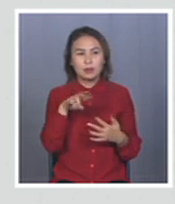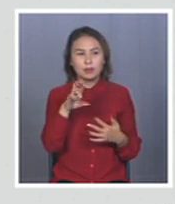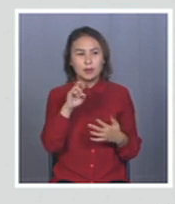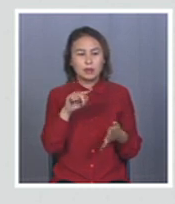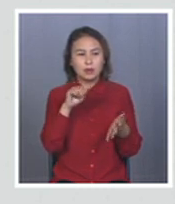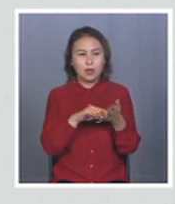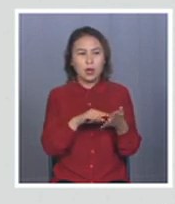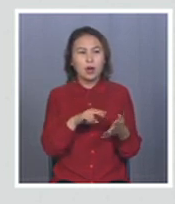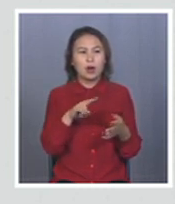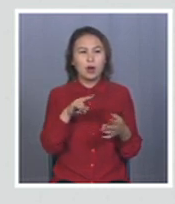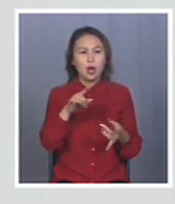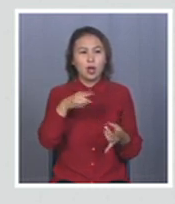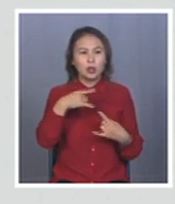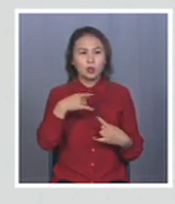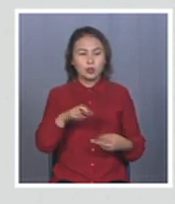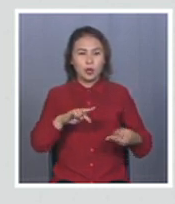костюмді ауыстыру скриптін таңдаймыз.